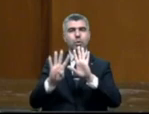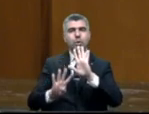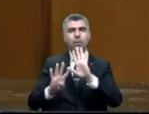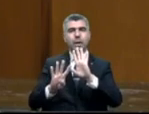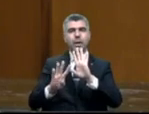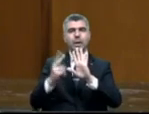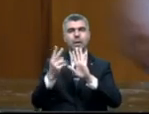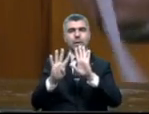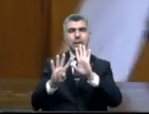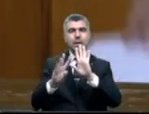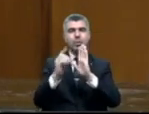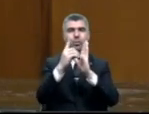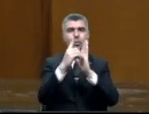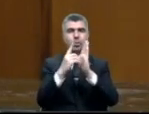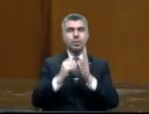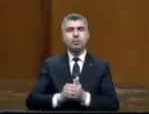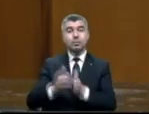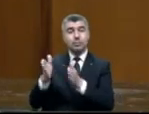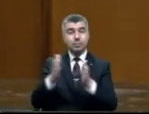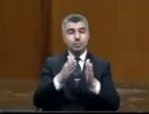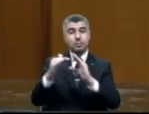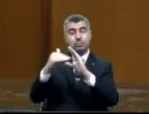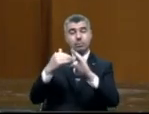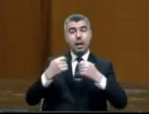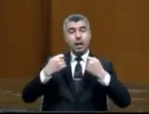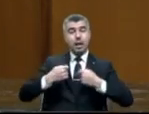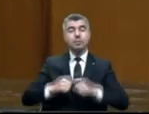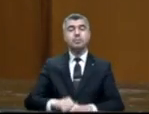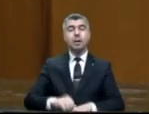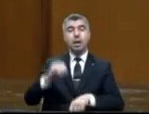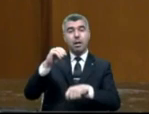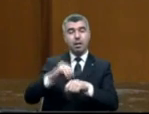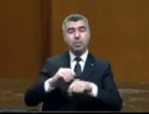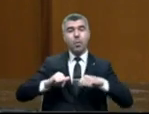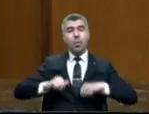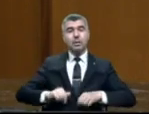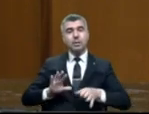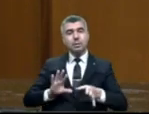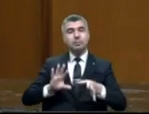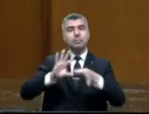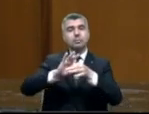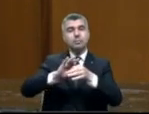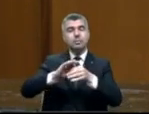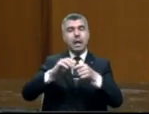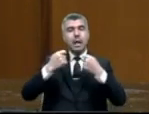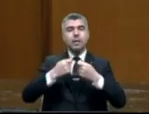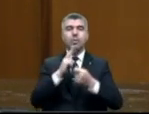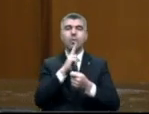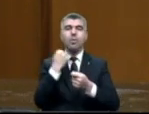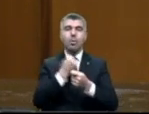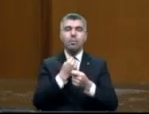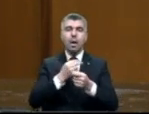و92 من الدستور. كما توصلت الرئاسة بمراسلة السيد وزير المنتدب لدى رئيس الحكومة